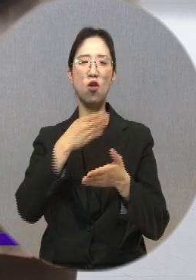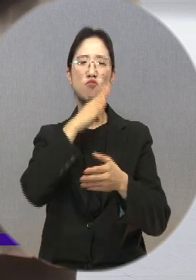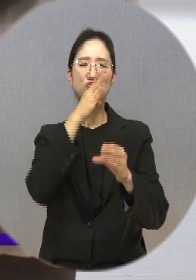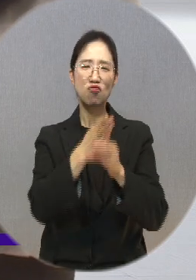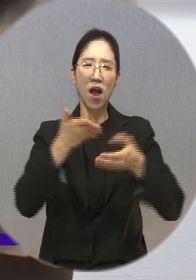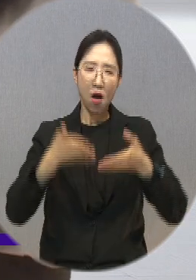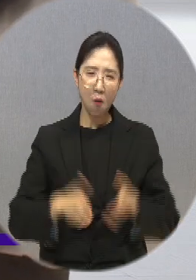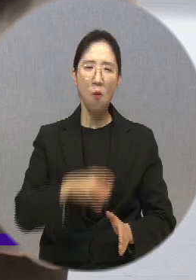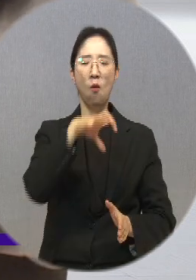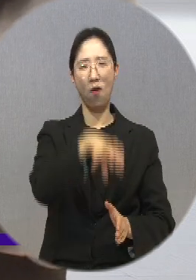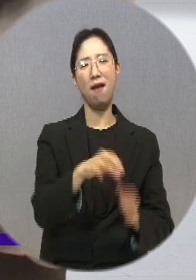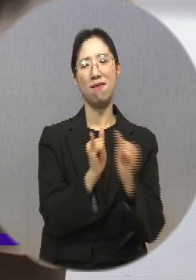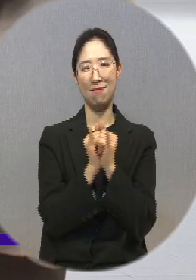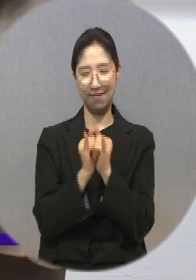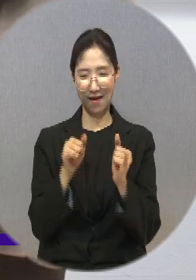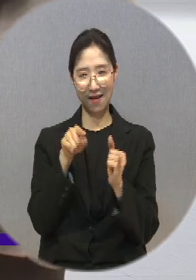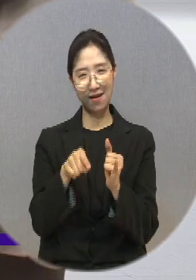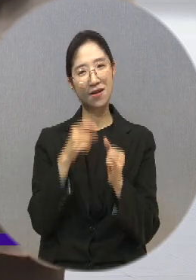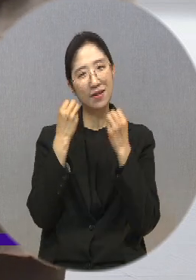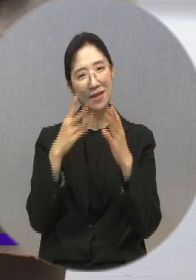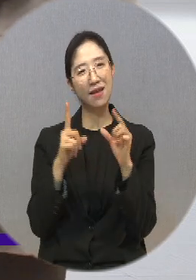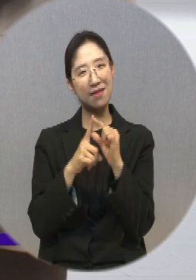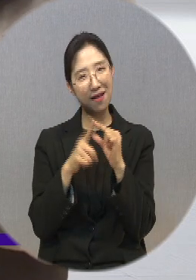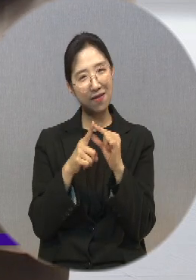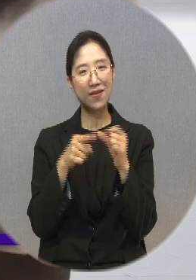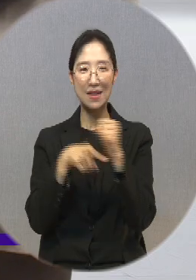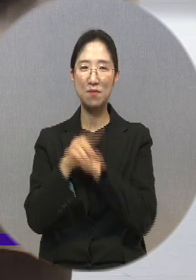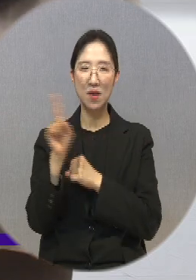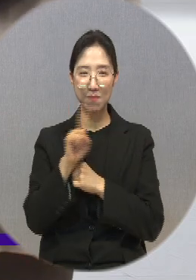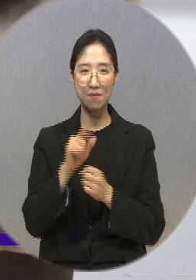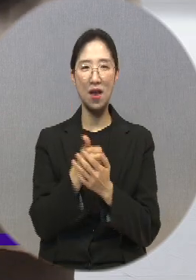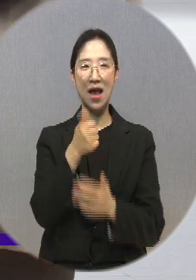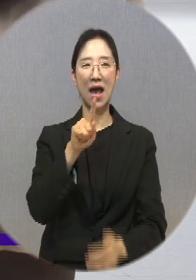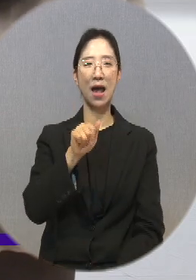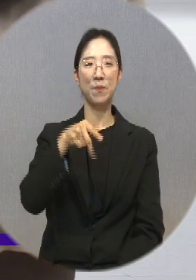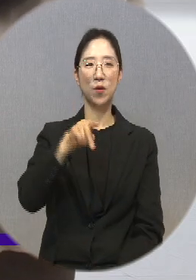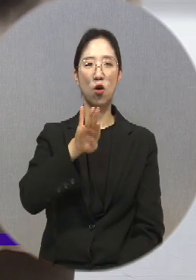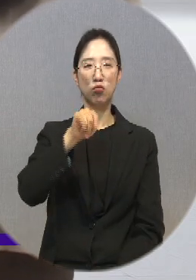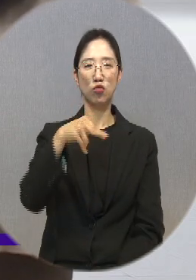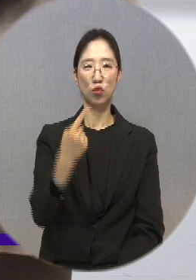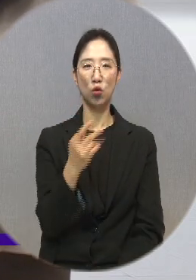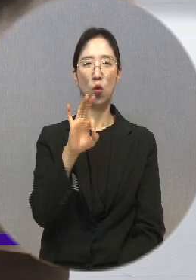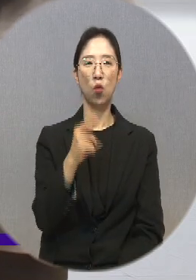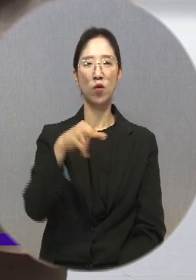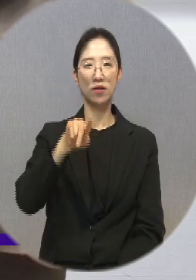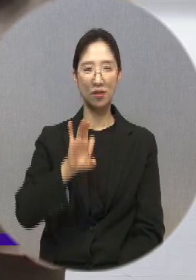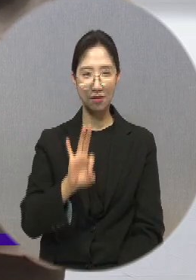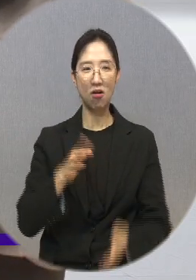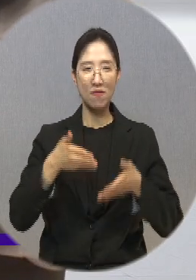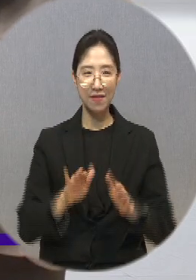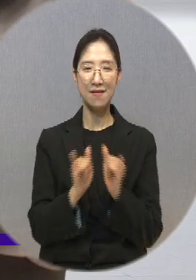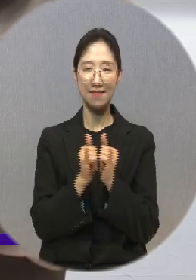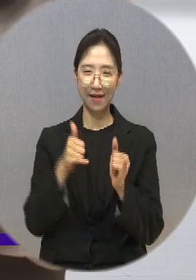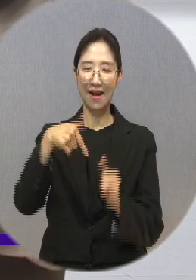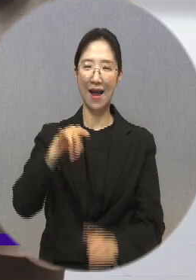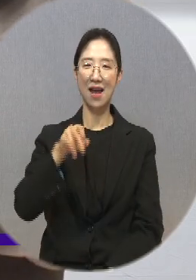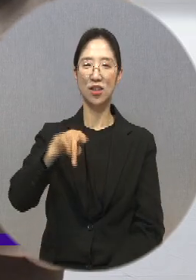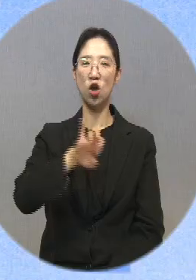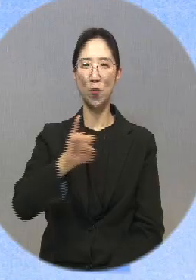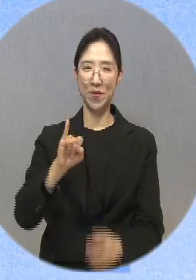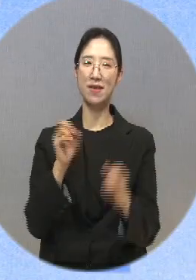새 용어에는 어떤 의미가 담겨 있을까요? 함경북도 온성 출신 강성미 씨와 함께 이야기